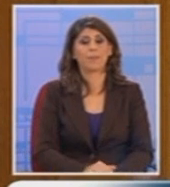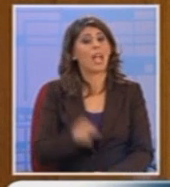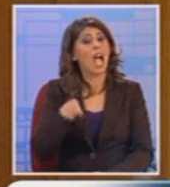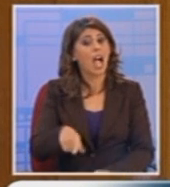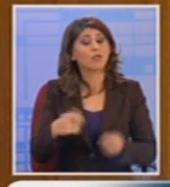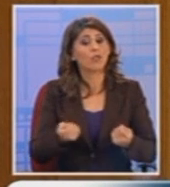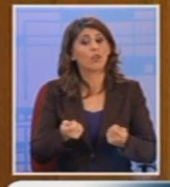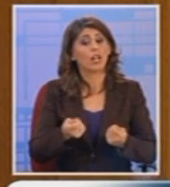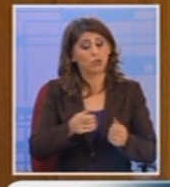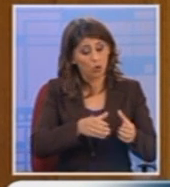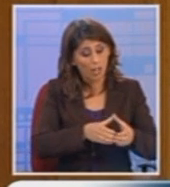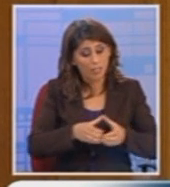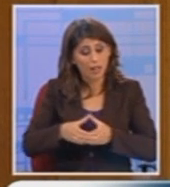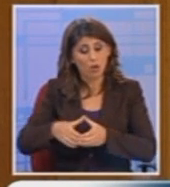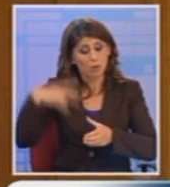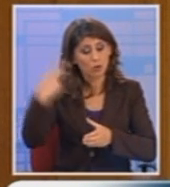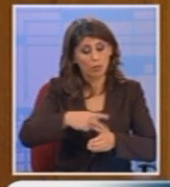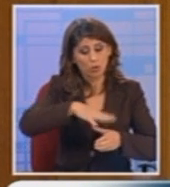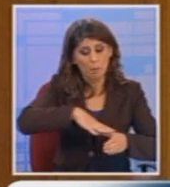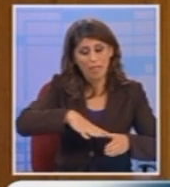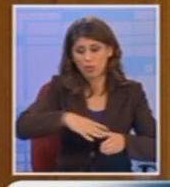Αυτό θα το κάνει κάθε κόμμα στο δικό του το πεδίο.